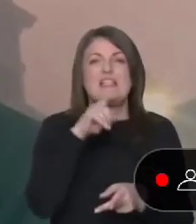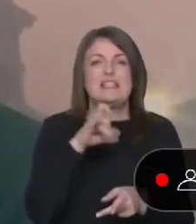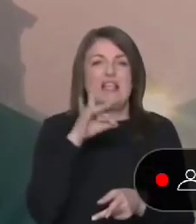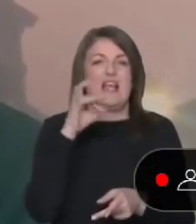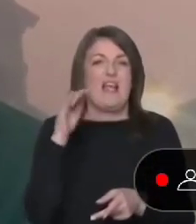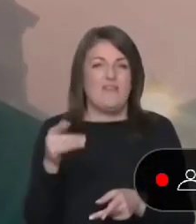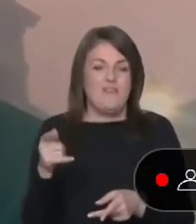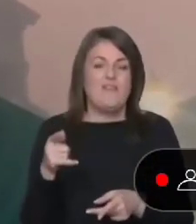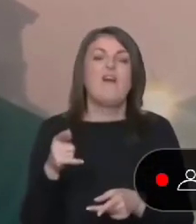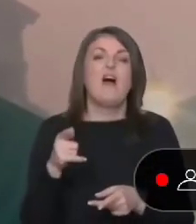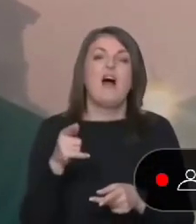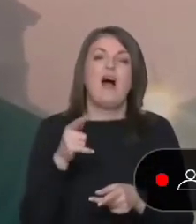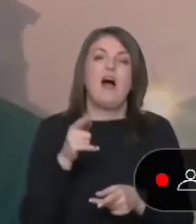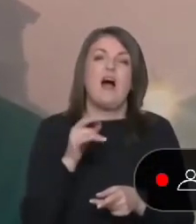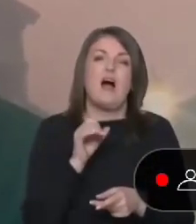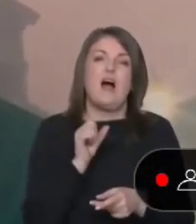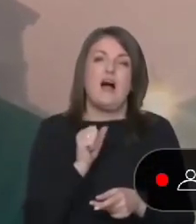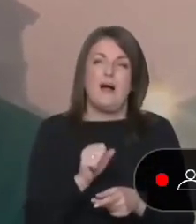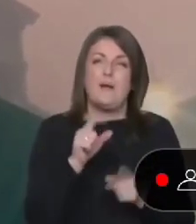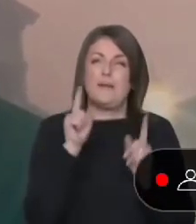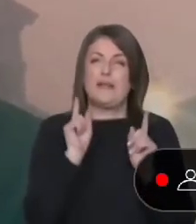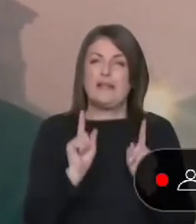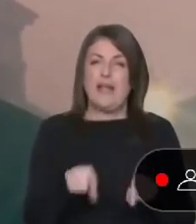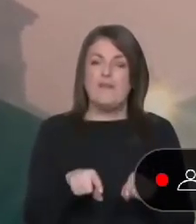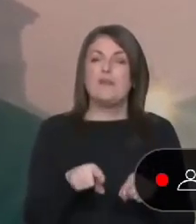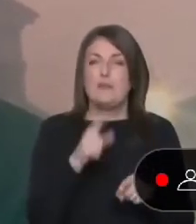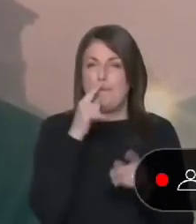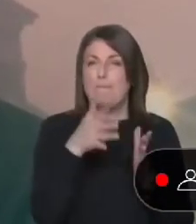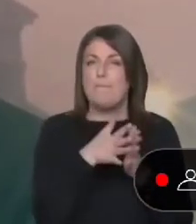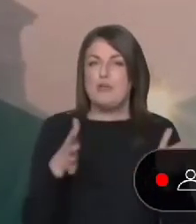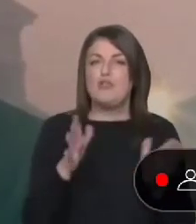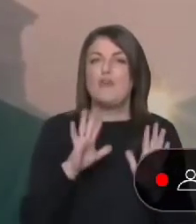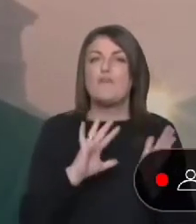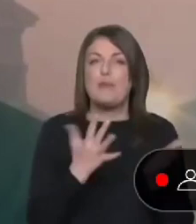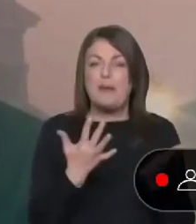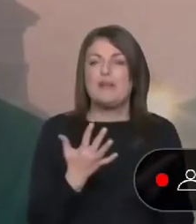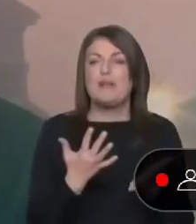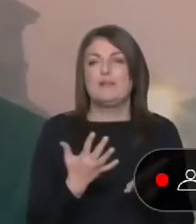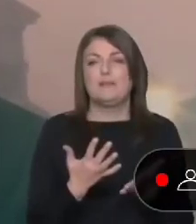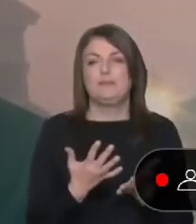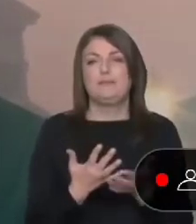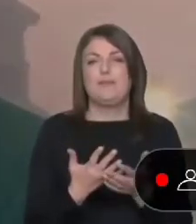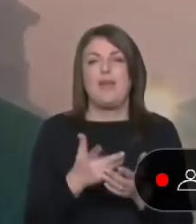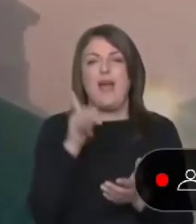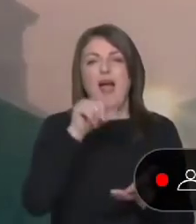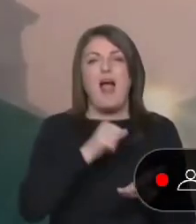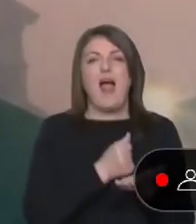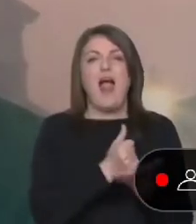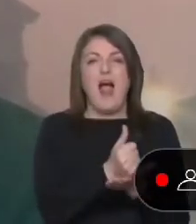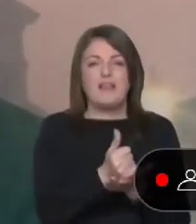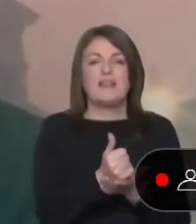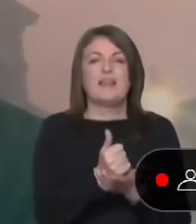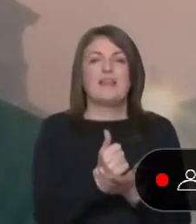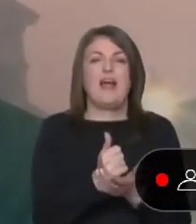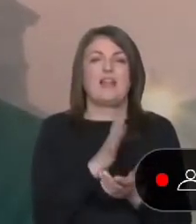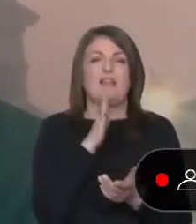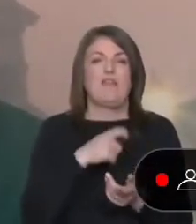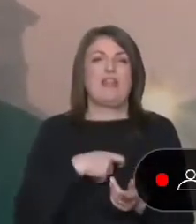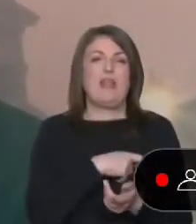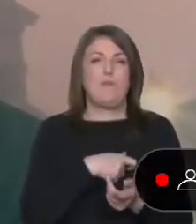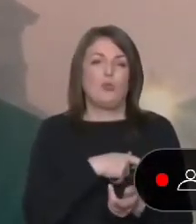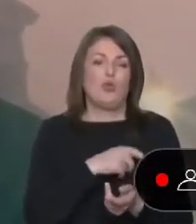Федерацією безпосередньо навіть більшості випадків кандидати в депутати